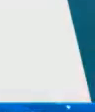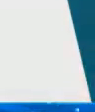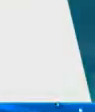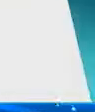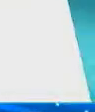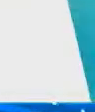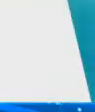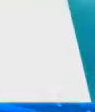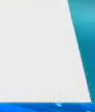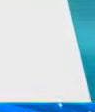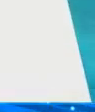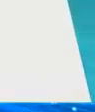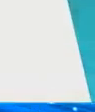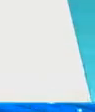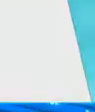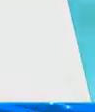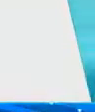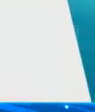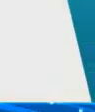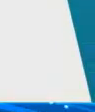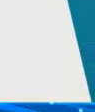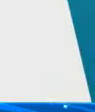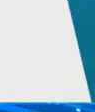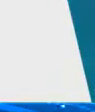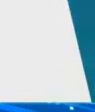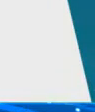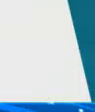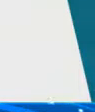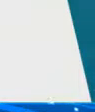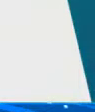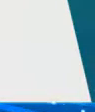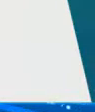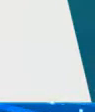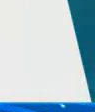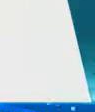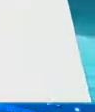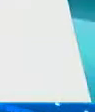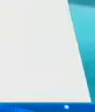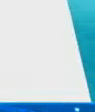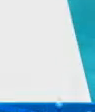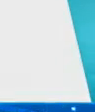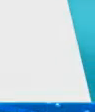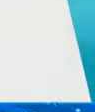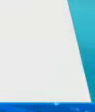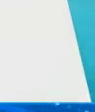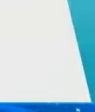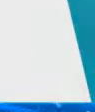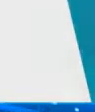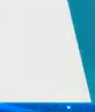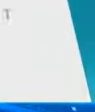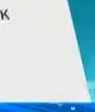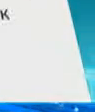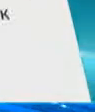Өзін-өзі реттеу мен жергілікті өзін-өзі басқаруды дамыту арқылы азаматтардың шешімдер қабылдау үдерісіне қатысу мүмкіндігін кеңейту. Мемлекетке тән